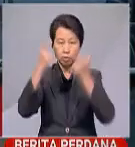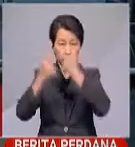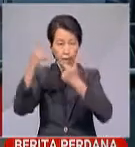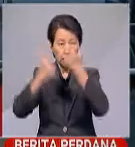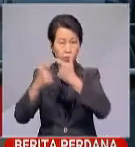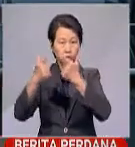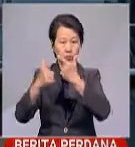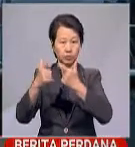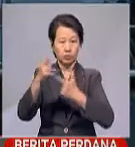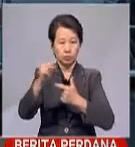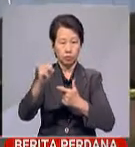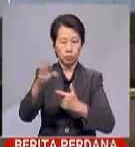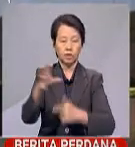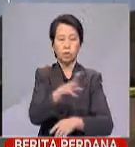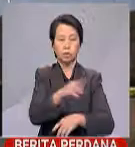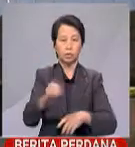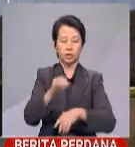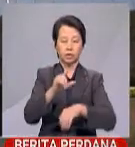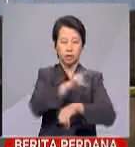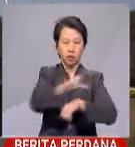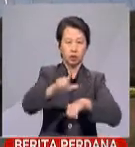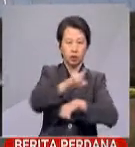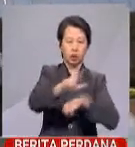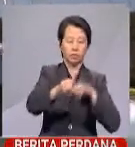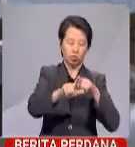ini. Dan Labuan perlukan